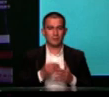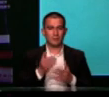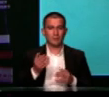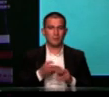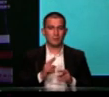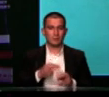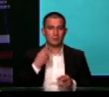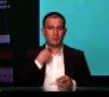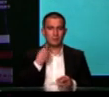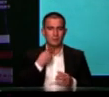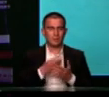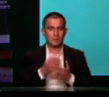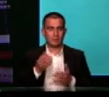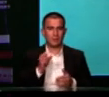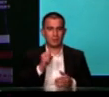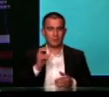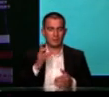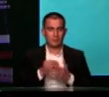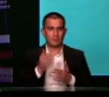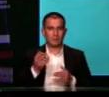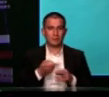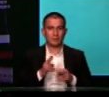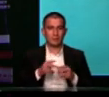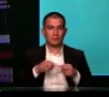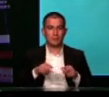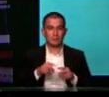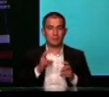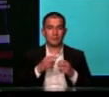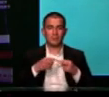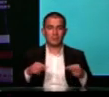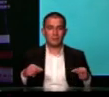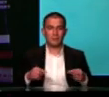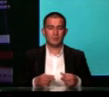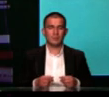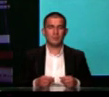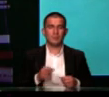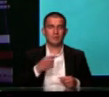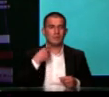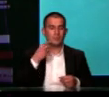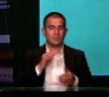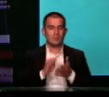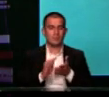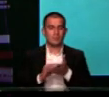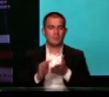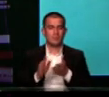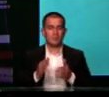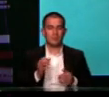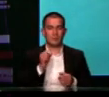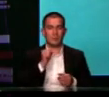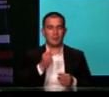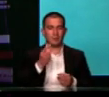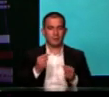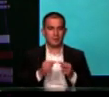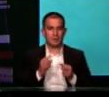Lotin alfbosi harflarin bo'yicha raqamlab olamiz. Bunda a 1 ga